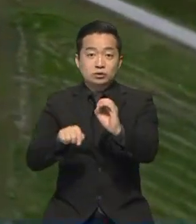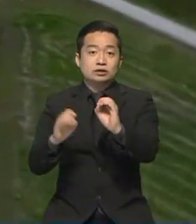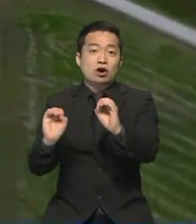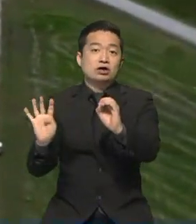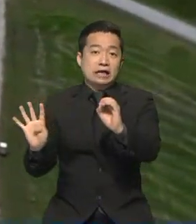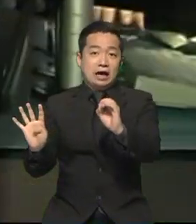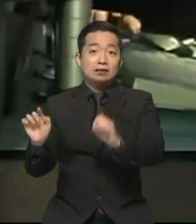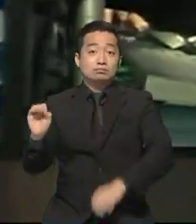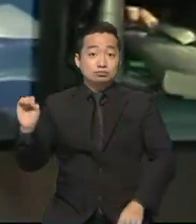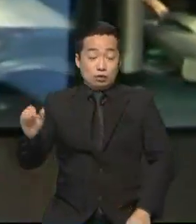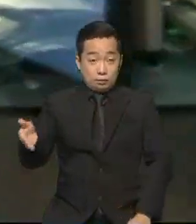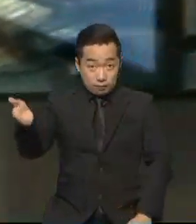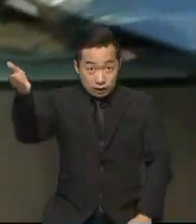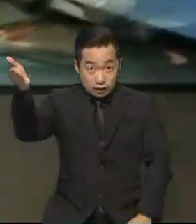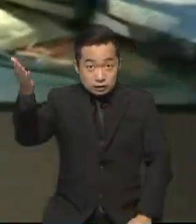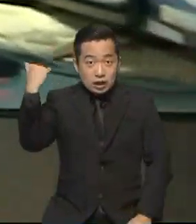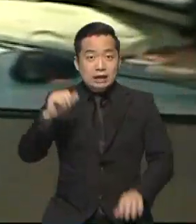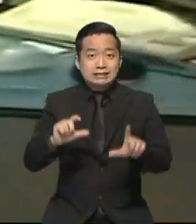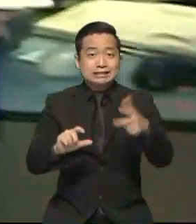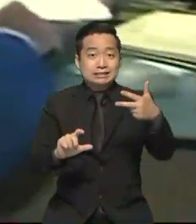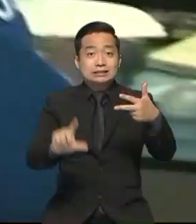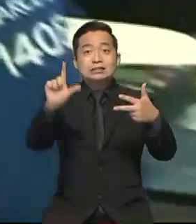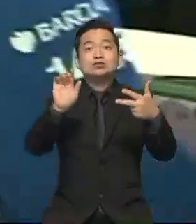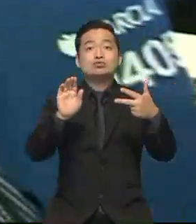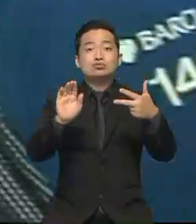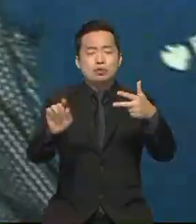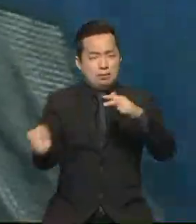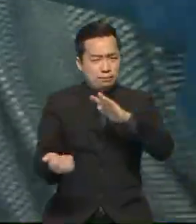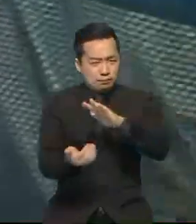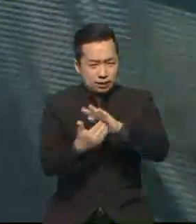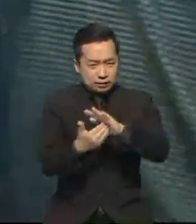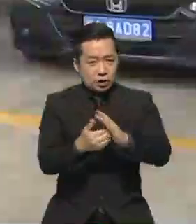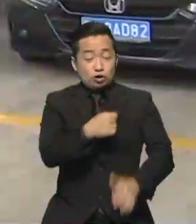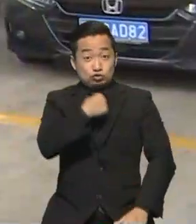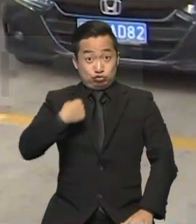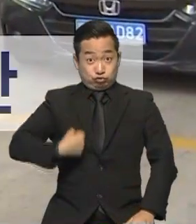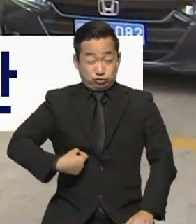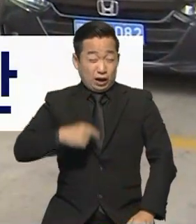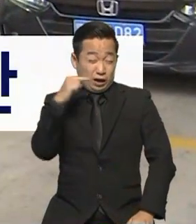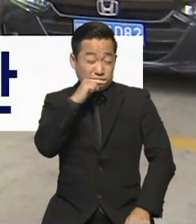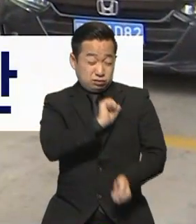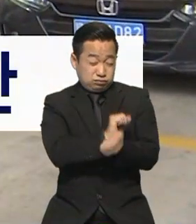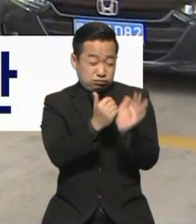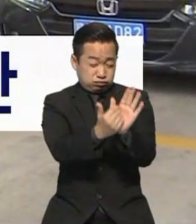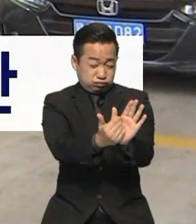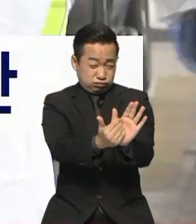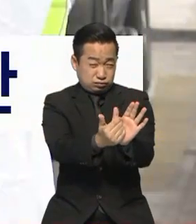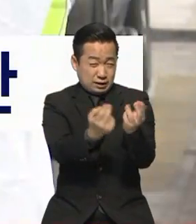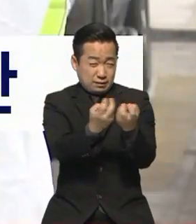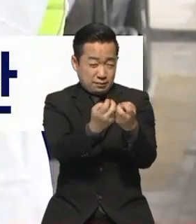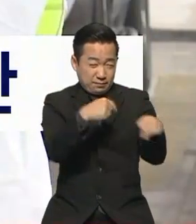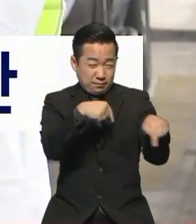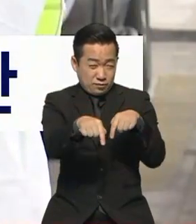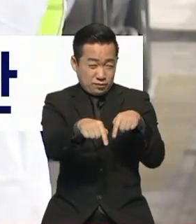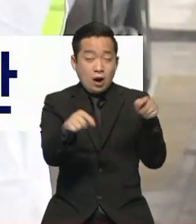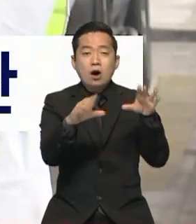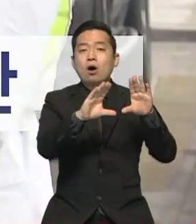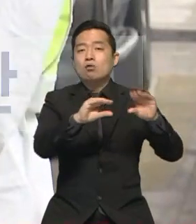지난달 7일 이후 최고치를 기록했습니다. 중국의 고강도 방역 정책이 완화될 것이란 기대